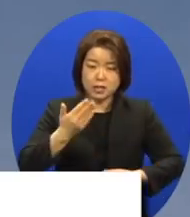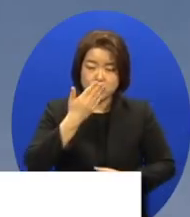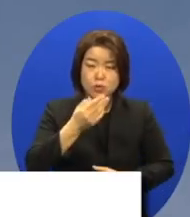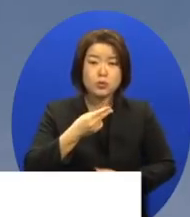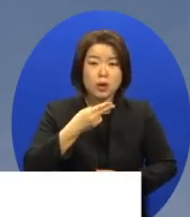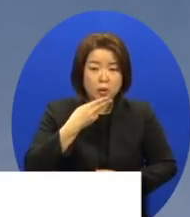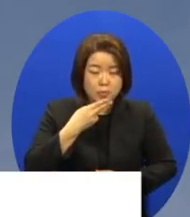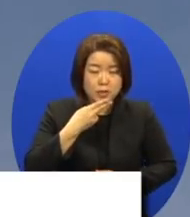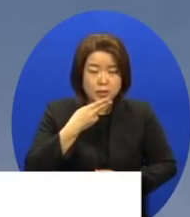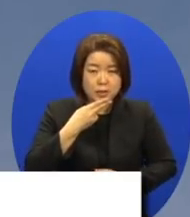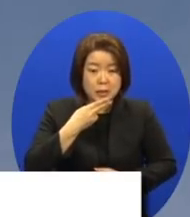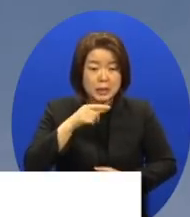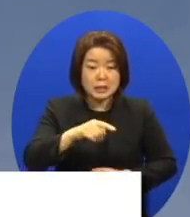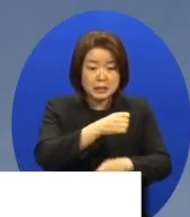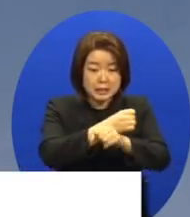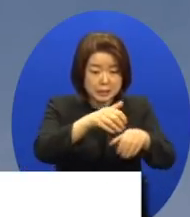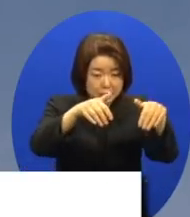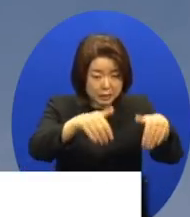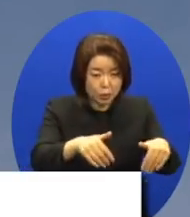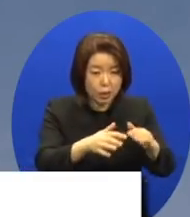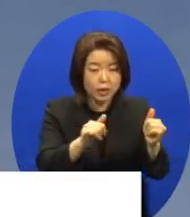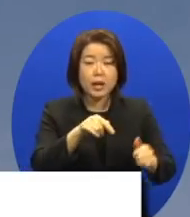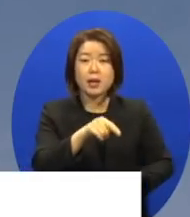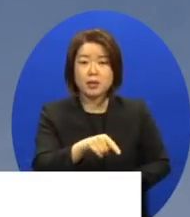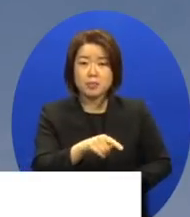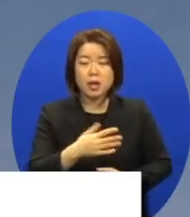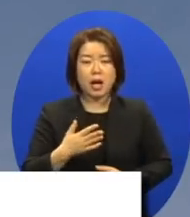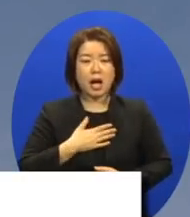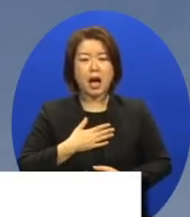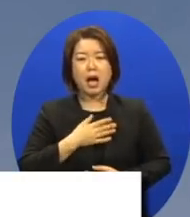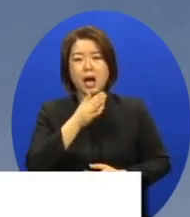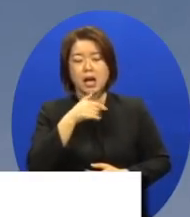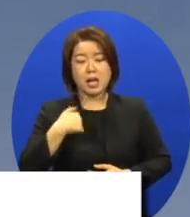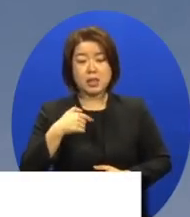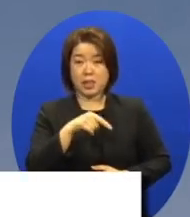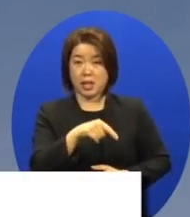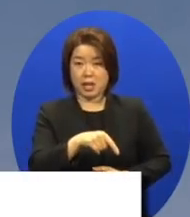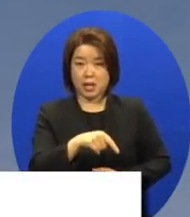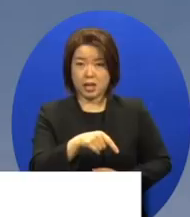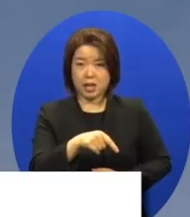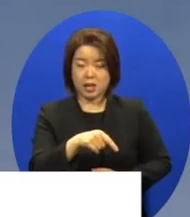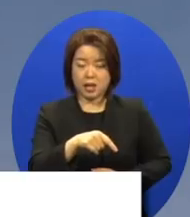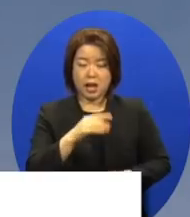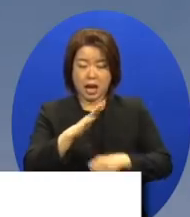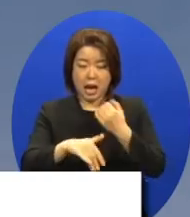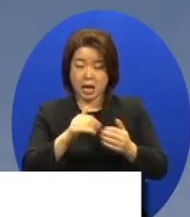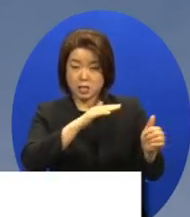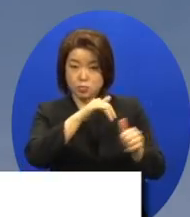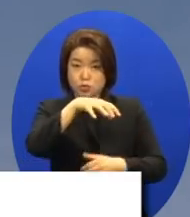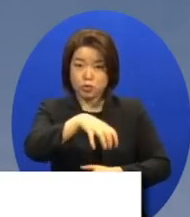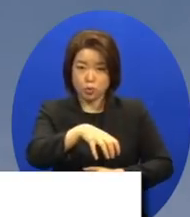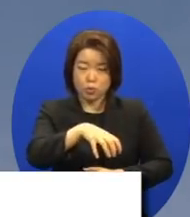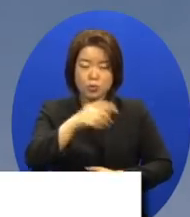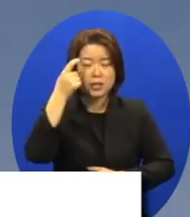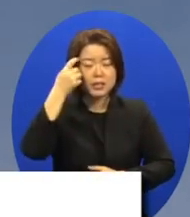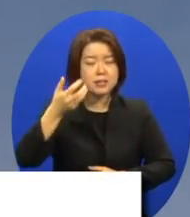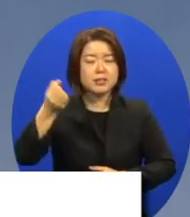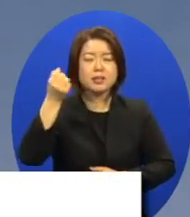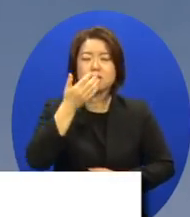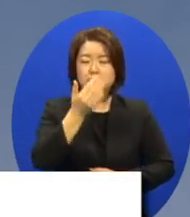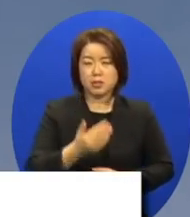있는 노예 라면 아 여기가 내 30g 구나 그렇게 생각할 수도 있지 않겠느냐는